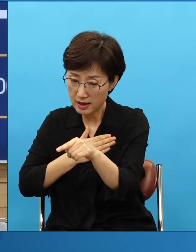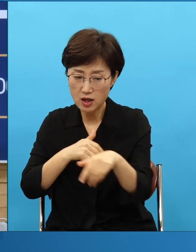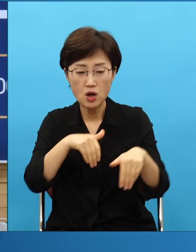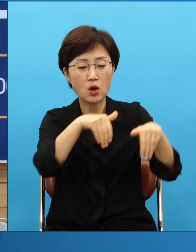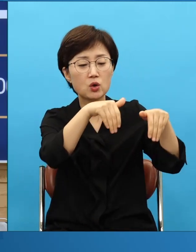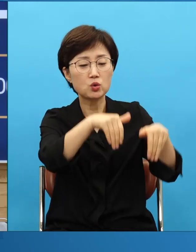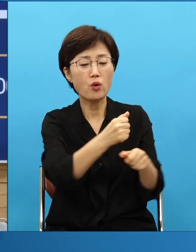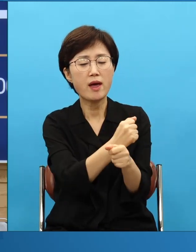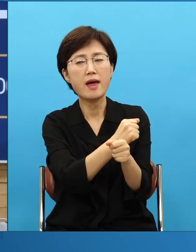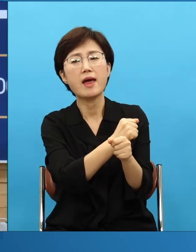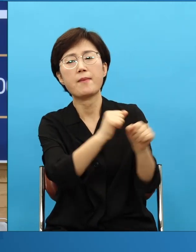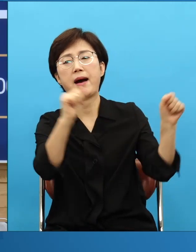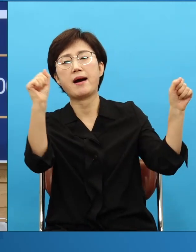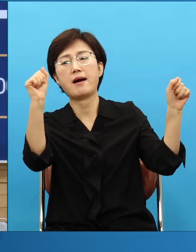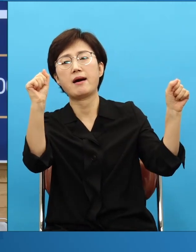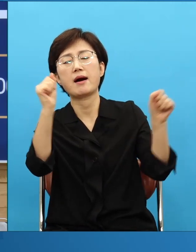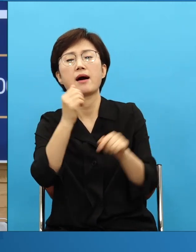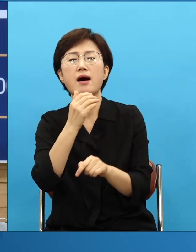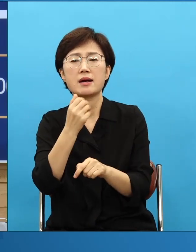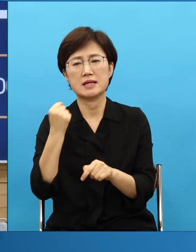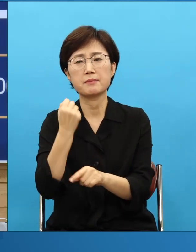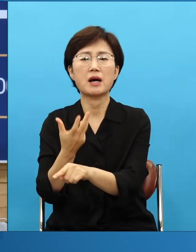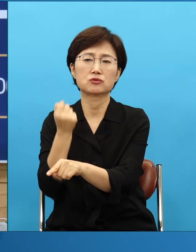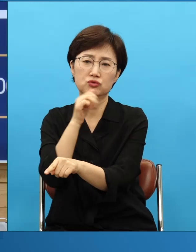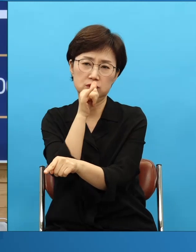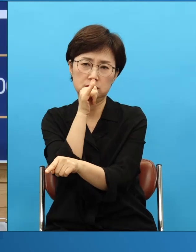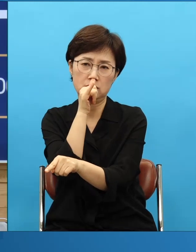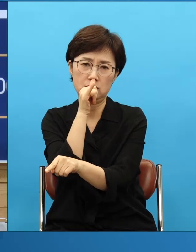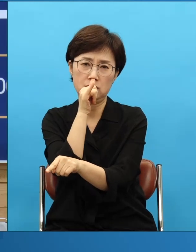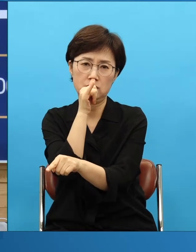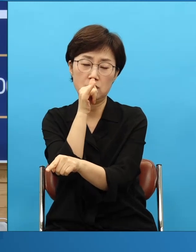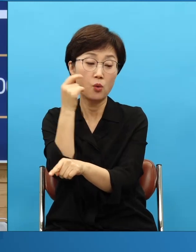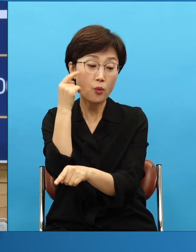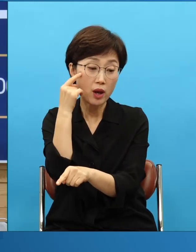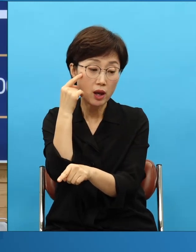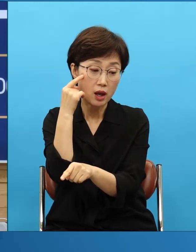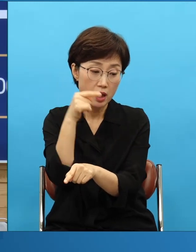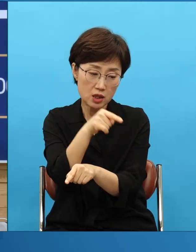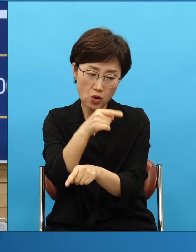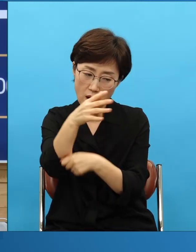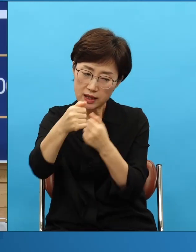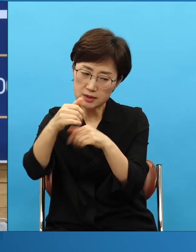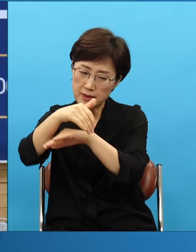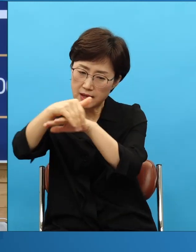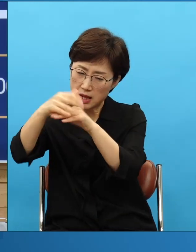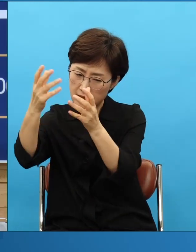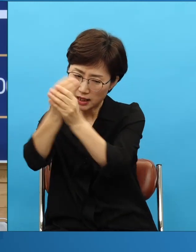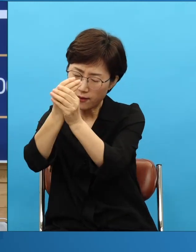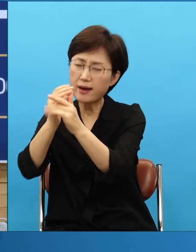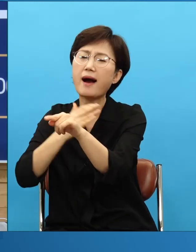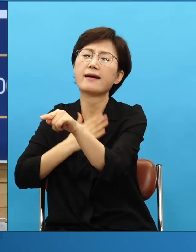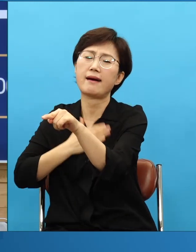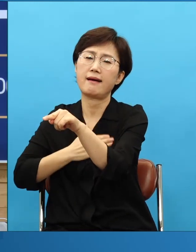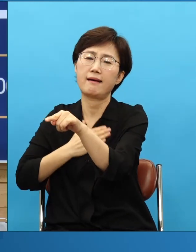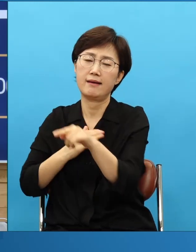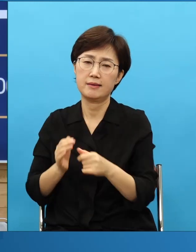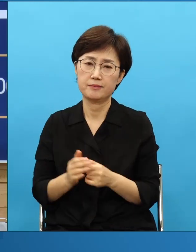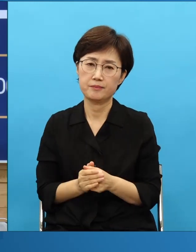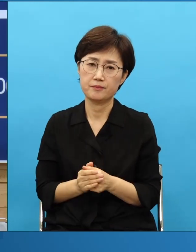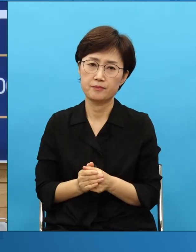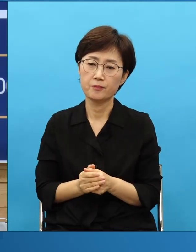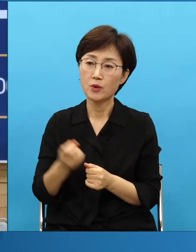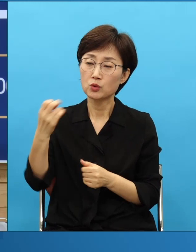set 대단하죠. all the slaves free. That was tremendous. 하나님 절대계가 아니겠어요? Isn't that God's absolute plan? 그리고